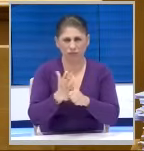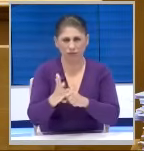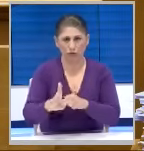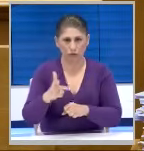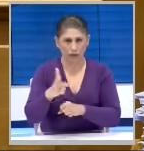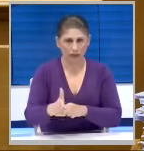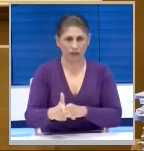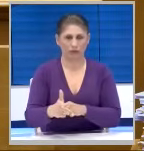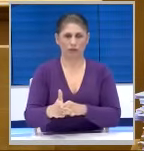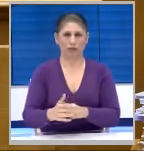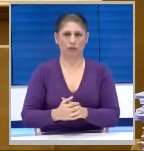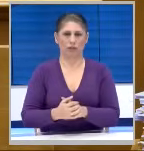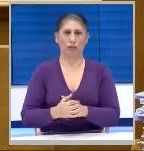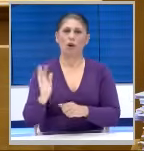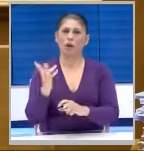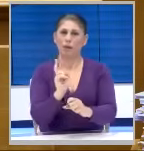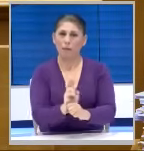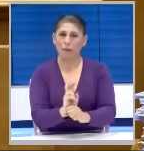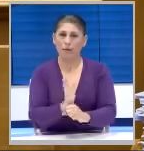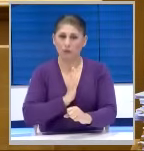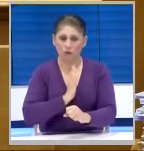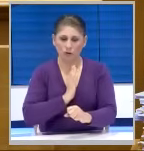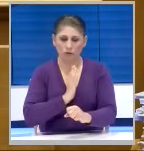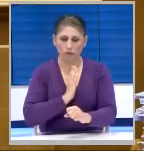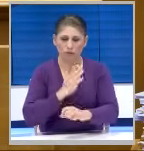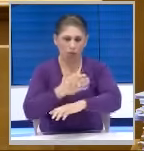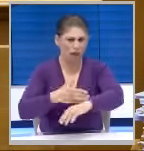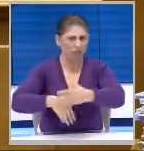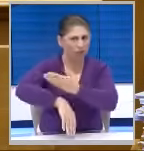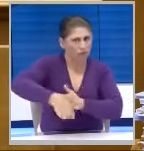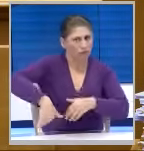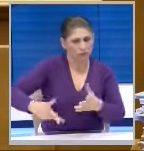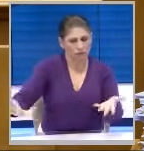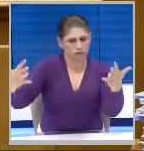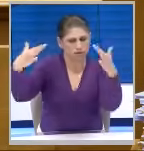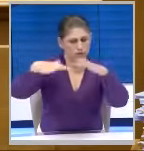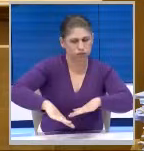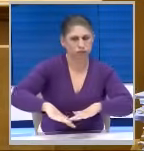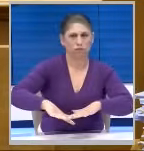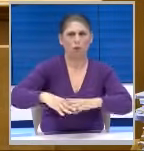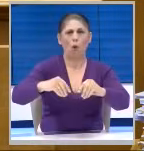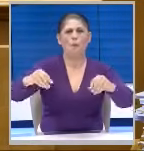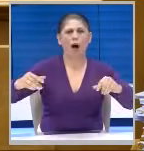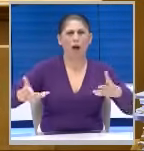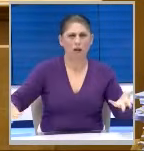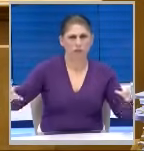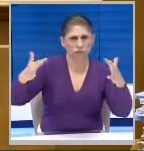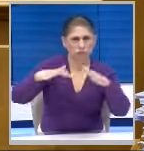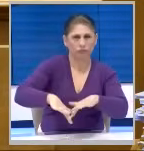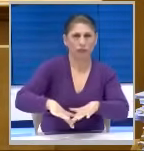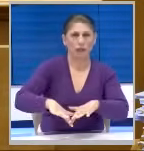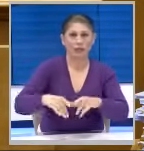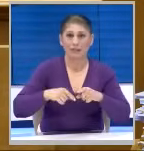τρένου και ότι απέμεινε από τους ανθρώπους και την ίδια ώρα μας λέτε ότι αφήνατε να